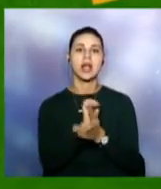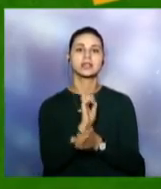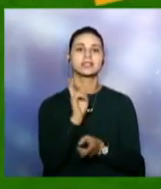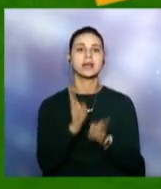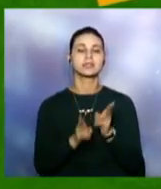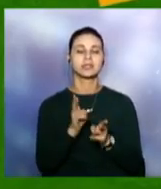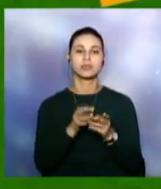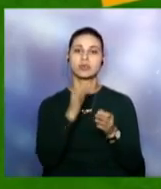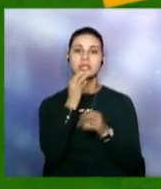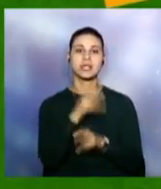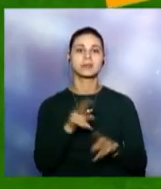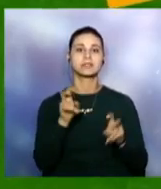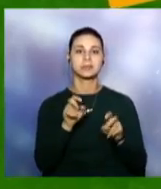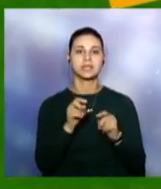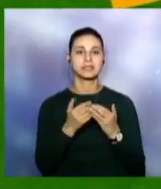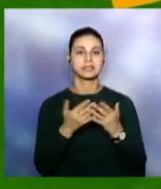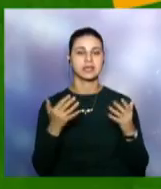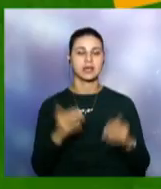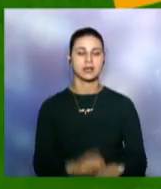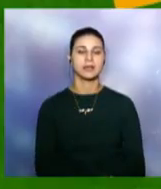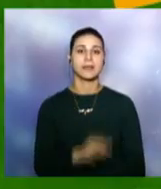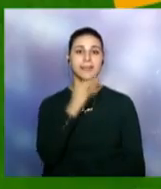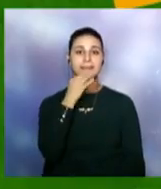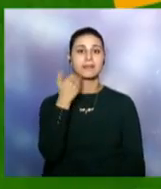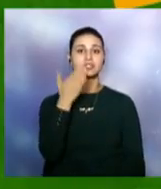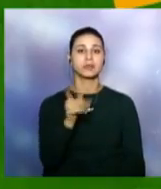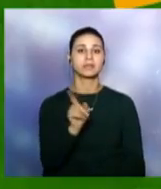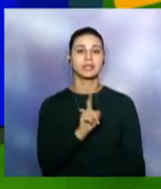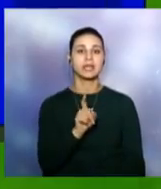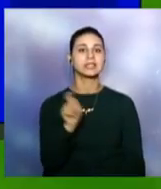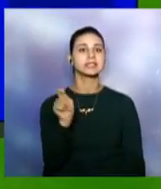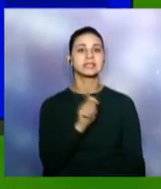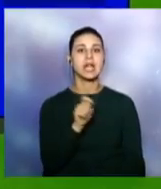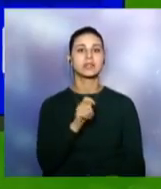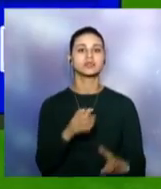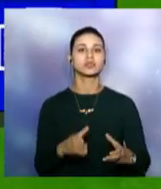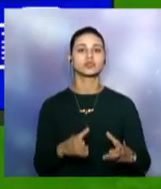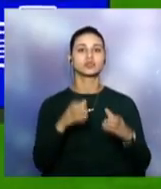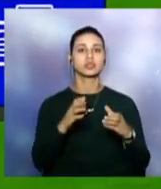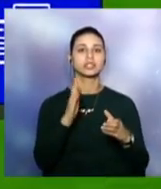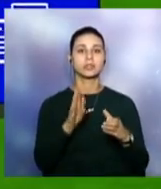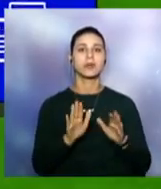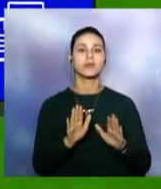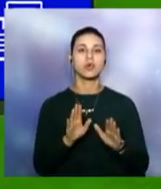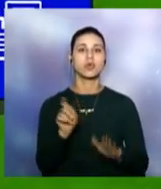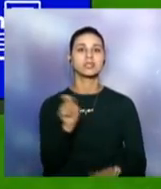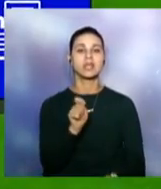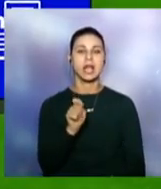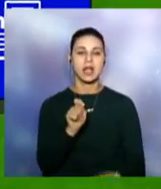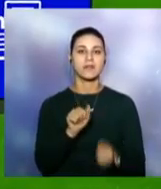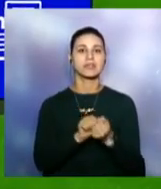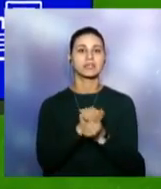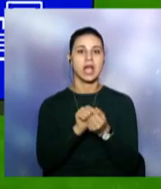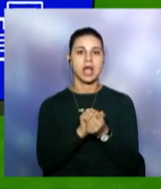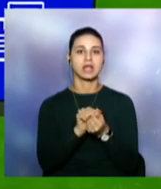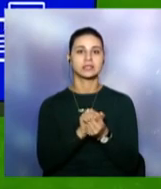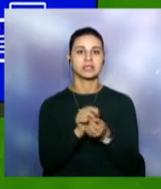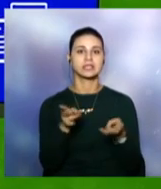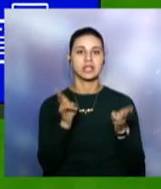დამზადებული ნებისმიერი საგანი. მას შემდეგ, რაც ნაგვის ურნაში მოათავსებთ მხოლოდ ნაგავს, დაახარისხეთ